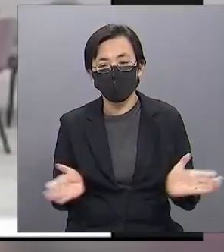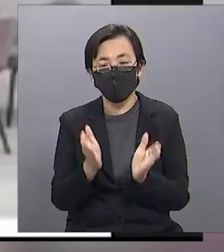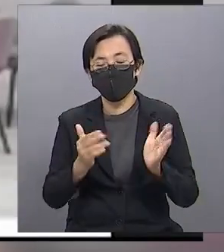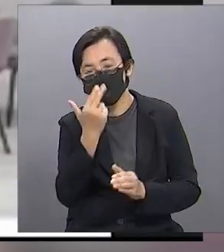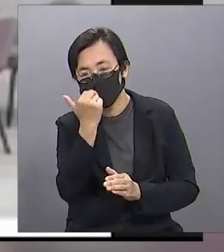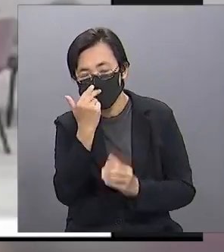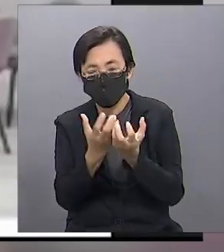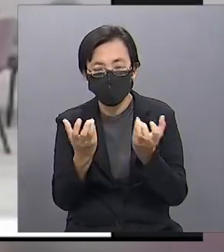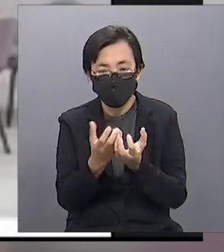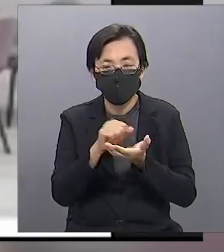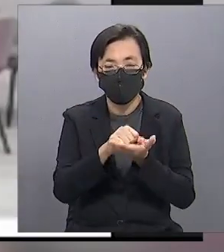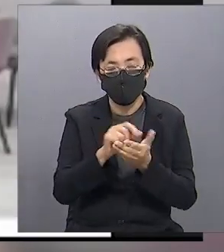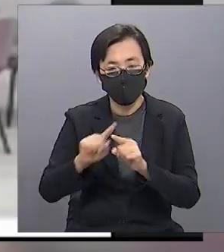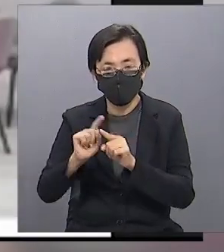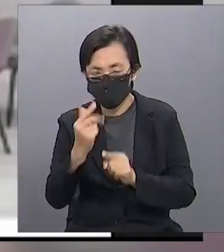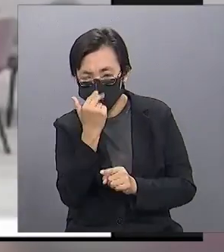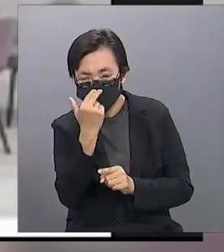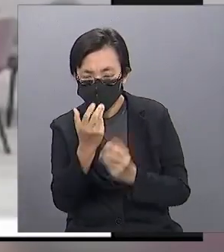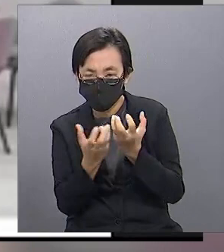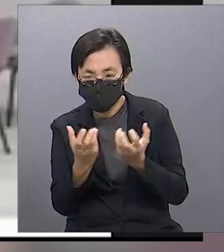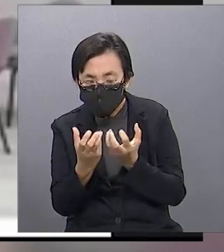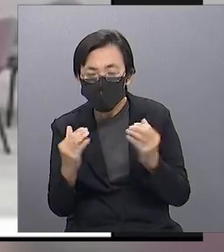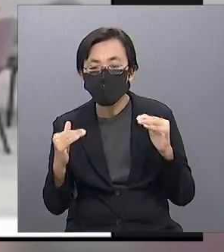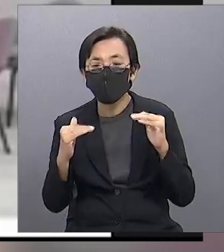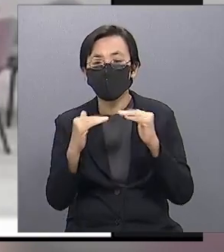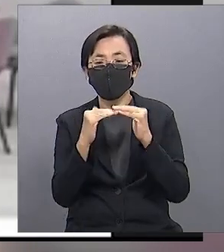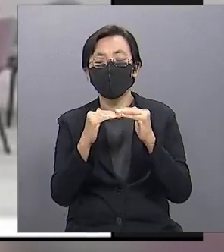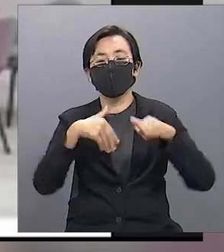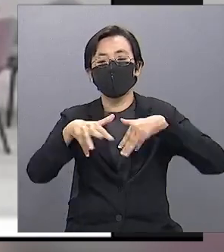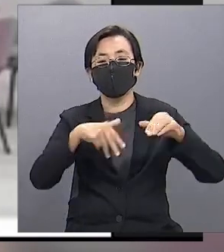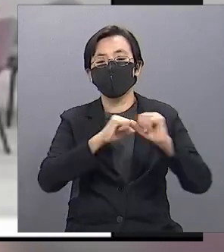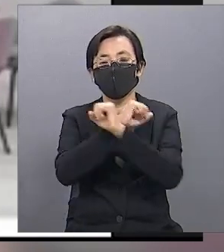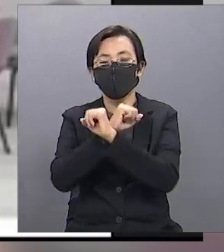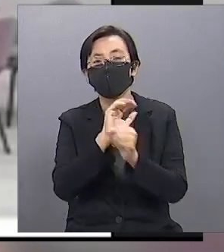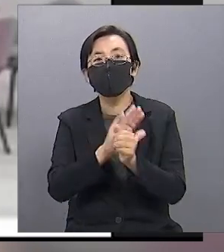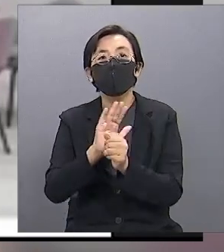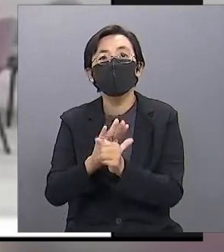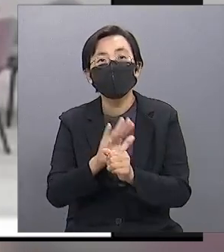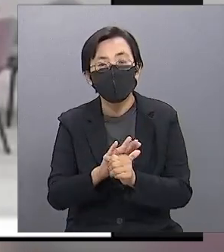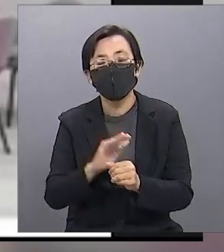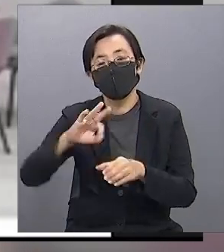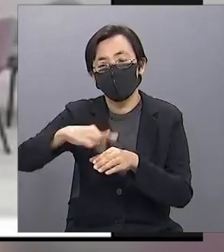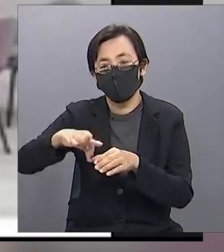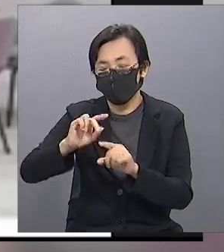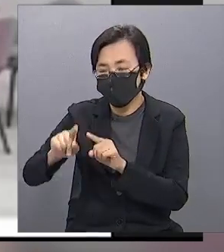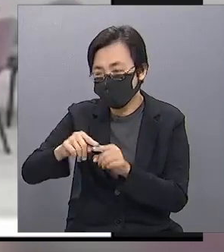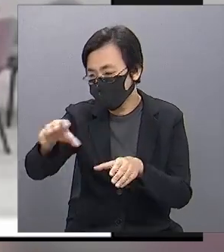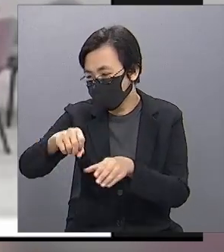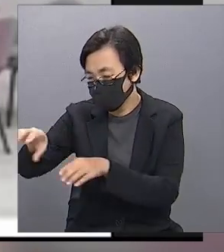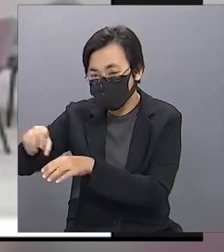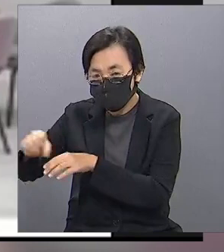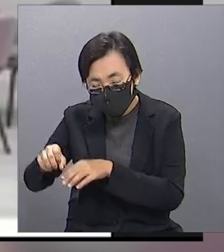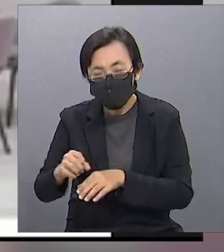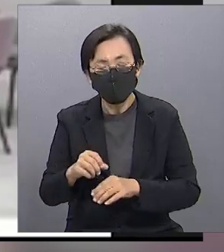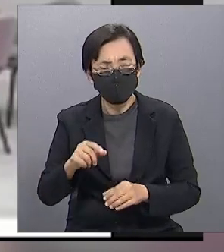ริการเนี่ยค่ะเพื่อการคุ้มครองผู้บริโภคก็สุ่มเก็บตัวอย่างผลิตภัณฑ์กาแฟสำเร็จรูปที่อ้างสรรพคุณช่วย